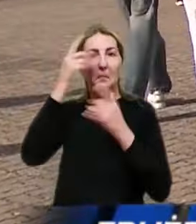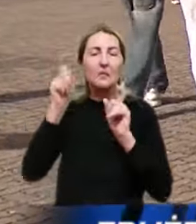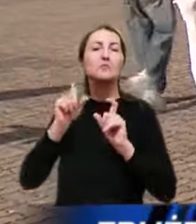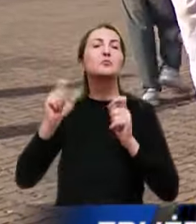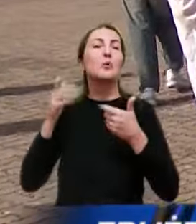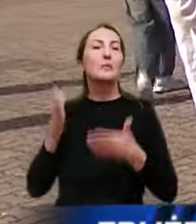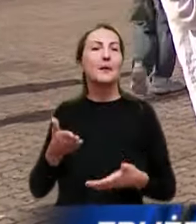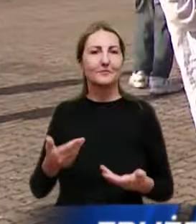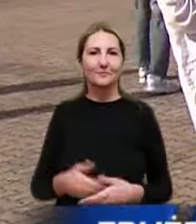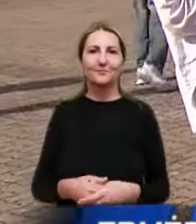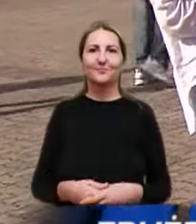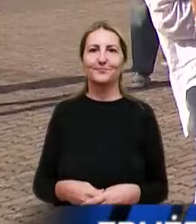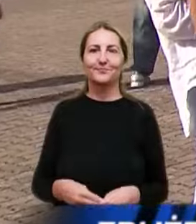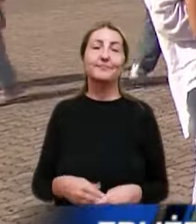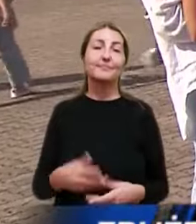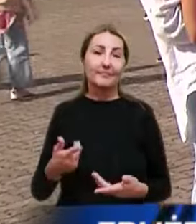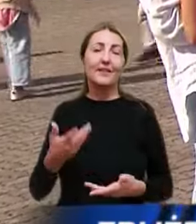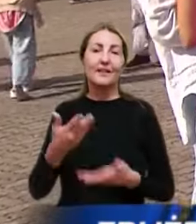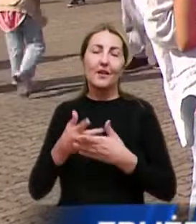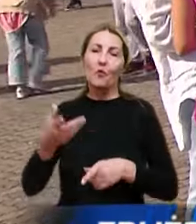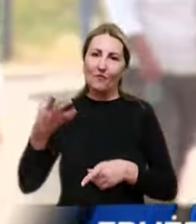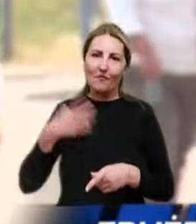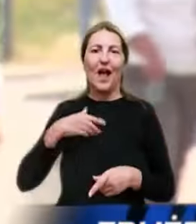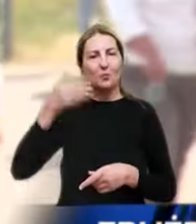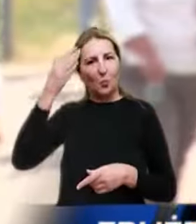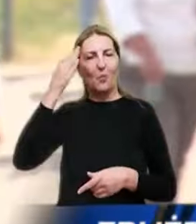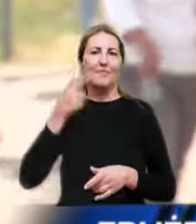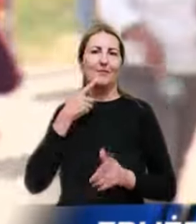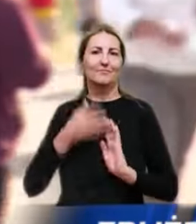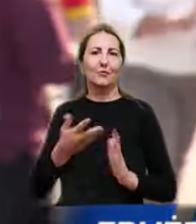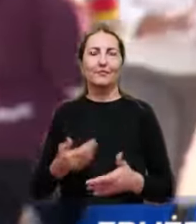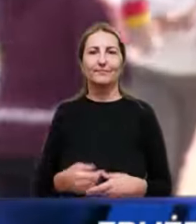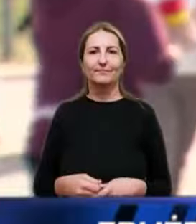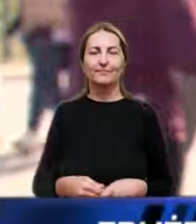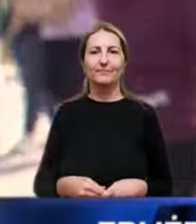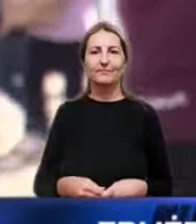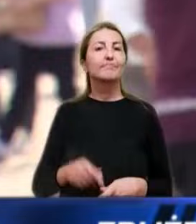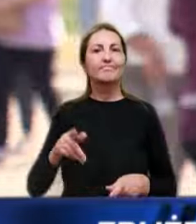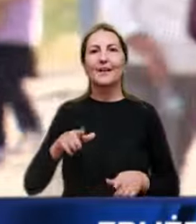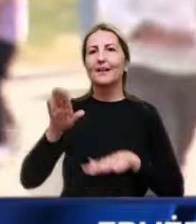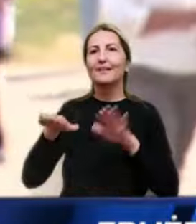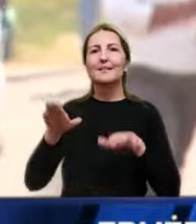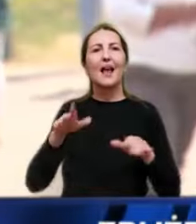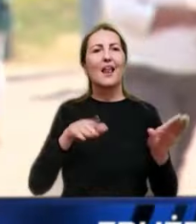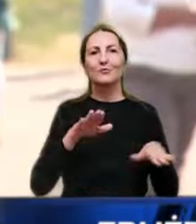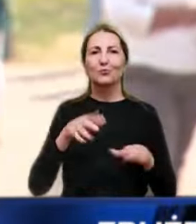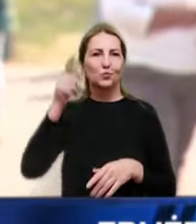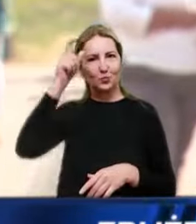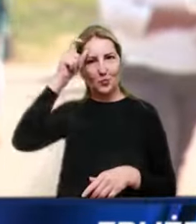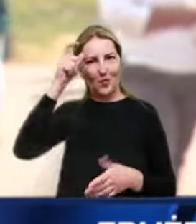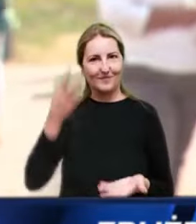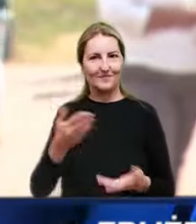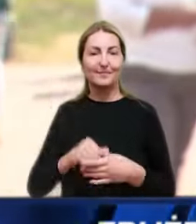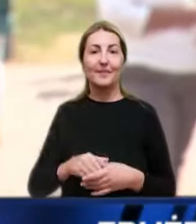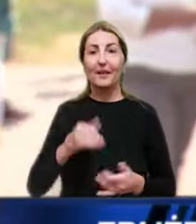spotka. Także takie umiejętności warto posiadać. To zależy od człowieka. Jak człowiek się